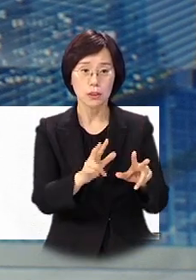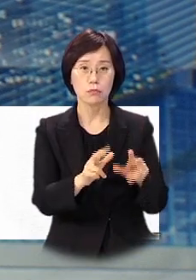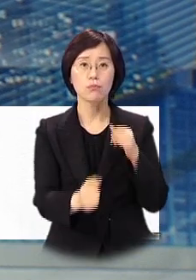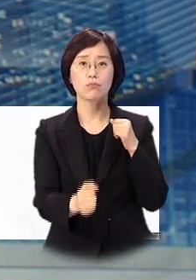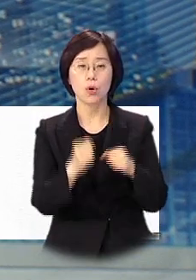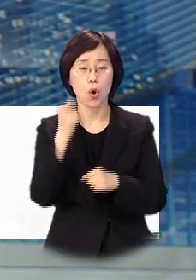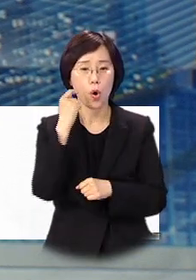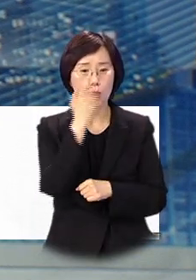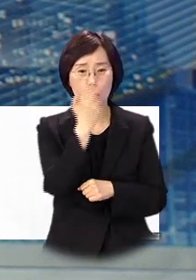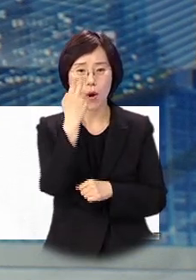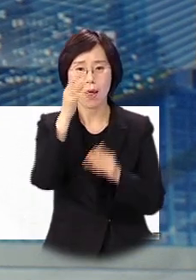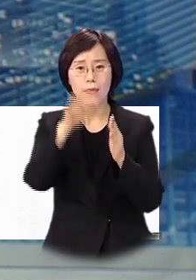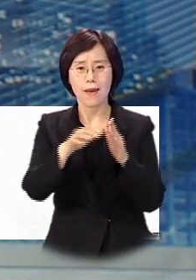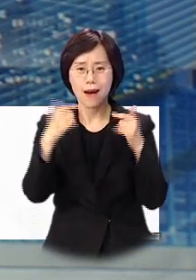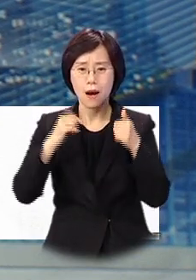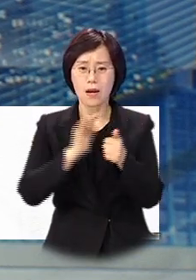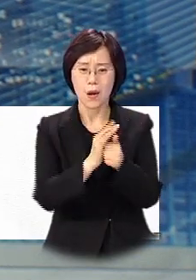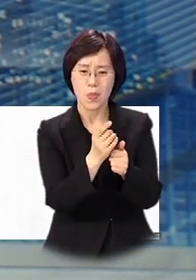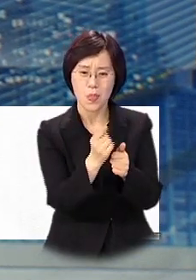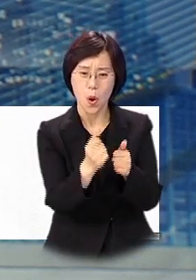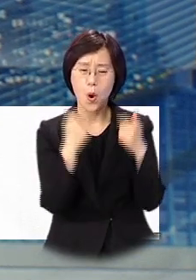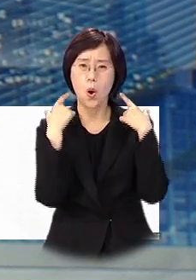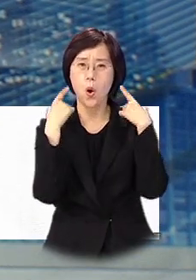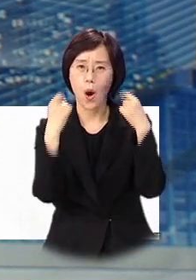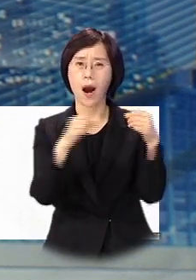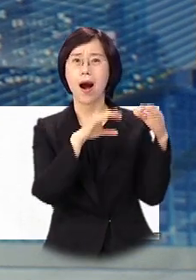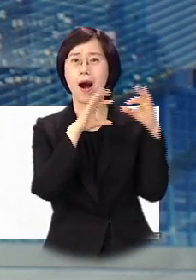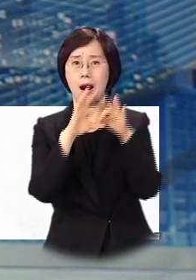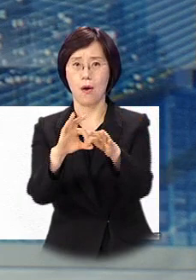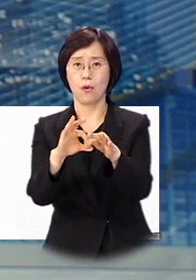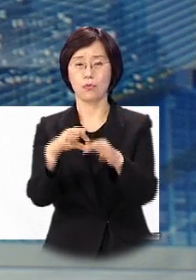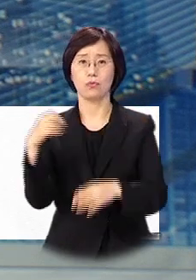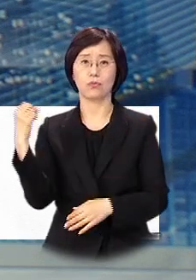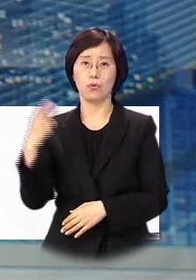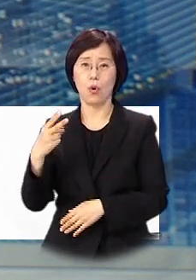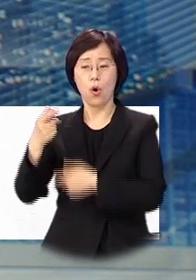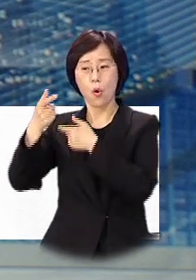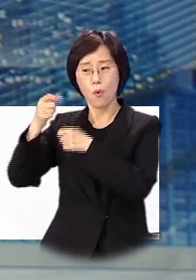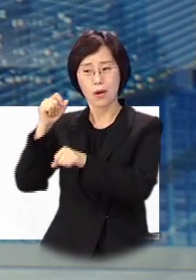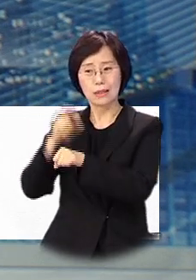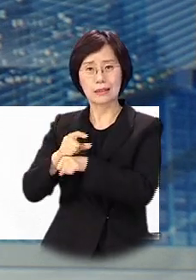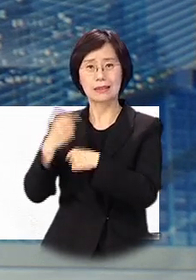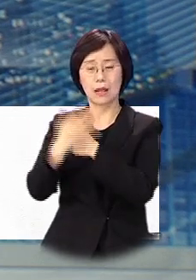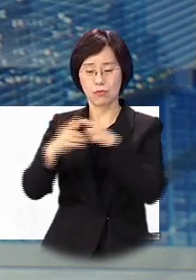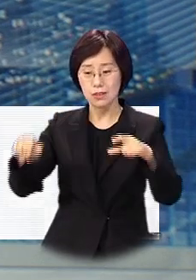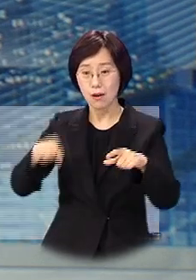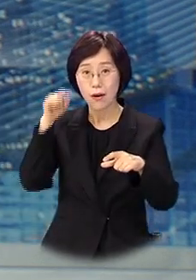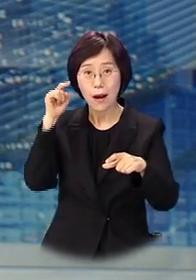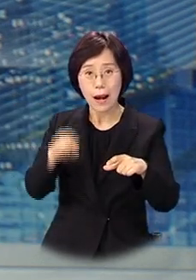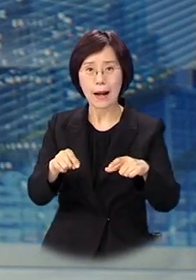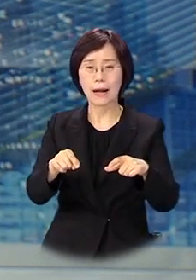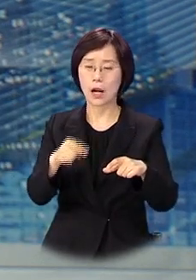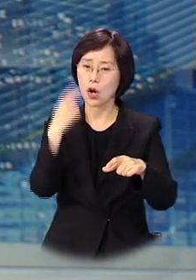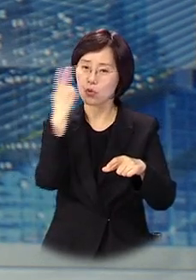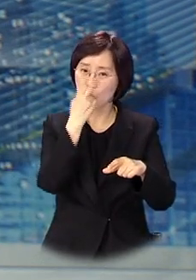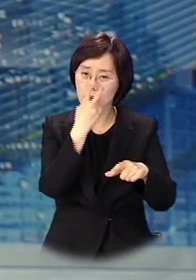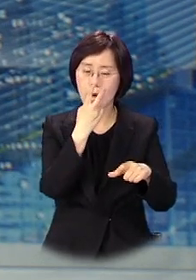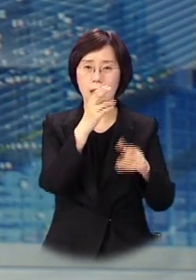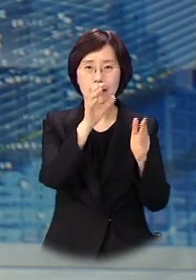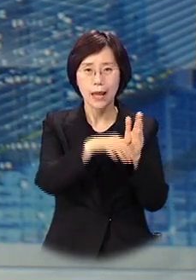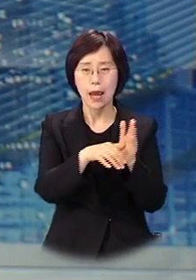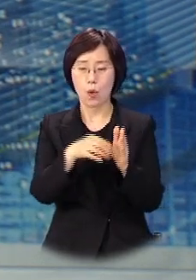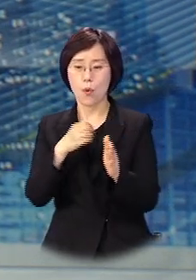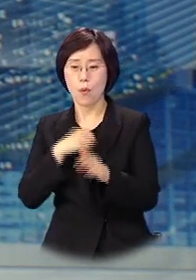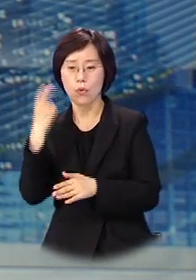여론조사에서 지지율 답보 상태를 면치 못하고 있었는데요. 여기에 보수 성향이 짙은 대구의 경우 여론조사와 당원